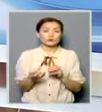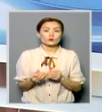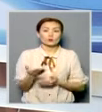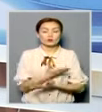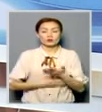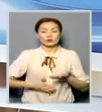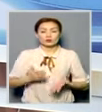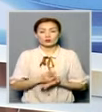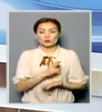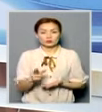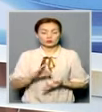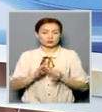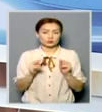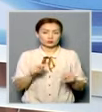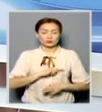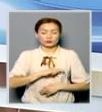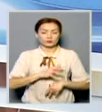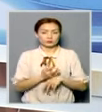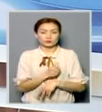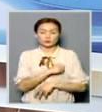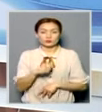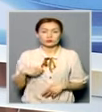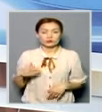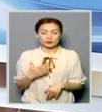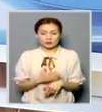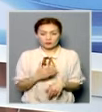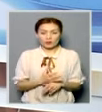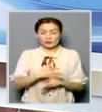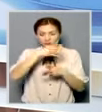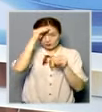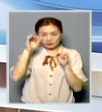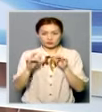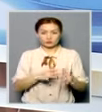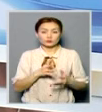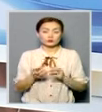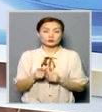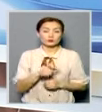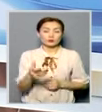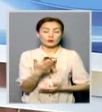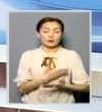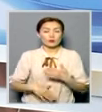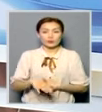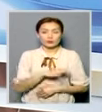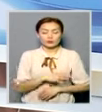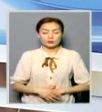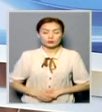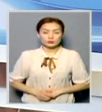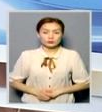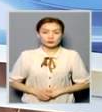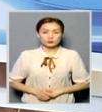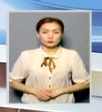обществе есть те, кто честным трудом добивается успеха и совершенствует свое дело. С такими людьми общался наш корреспондент.